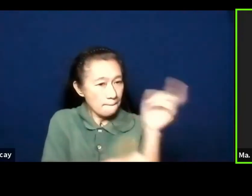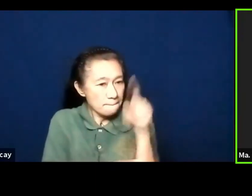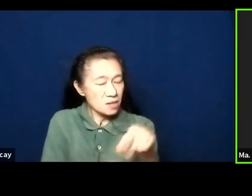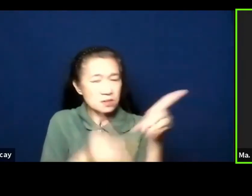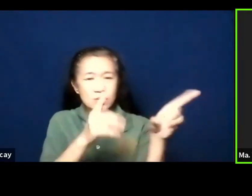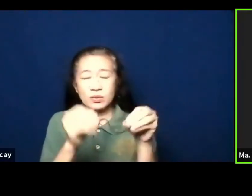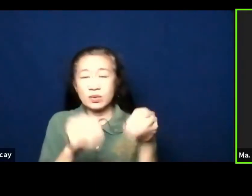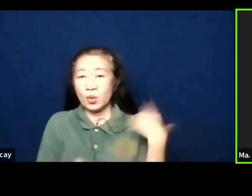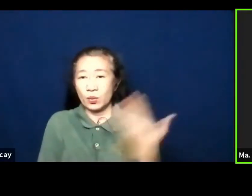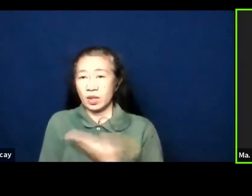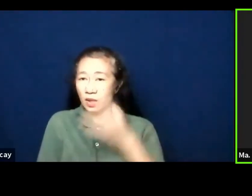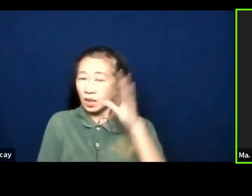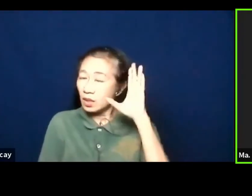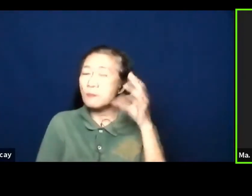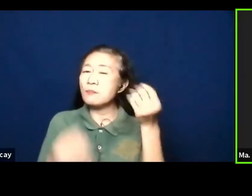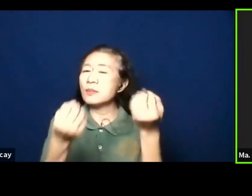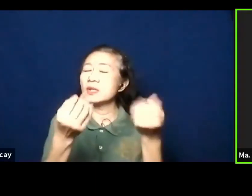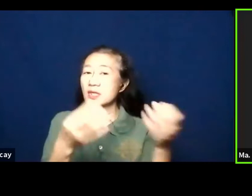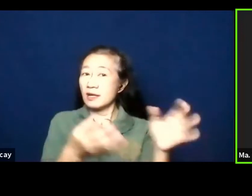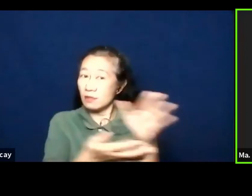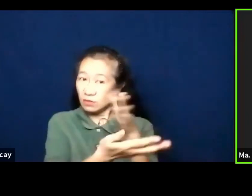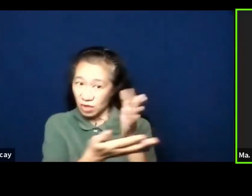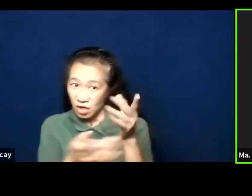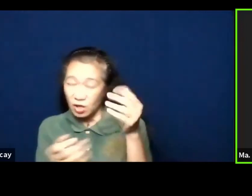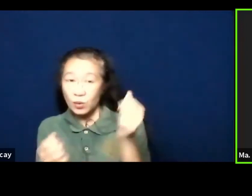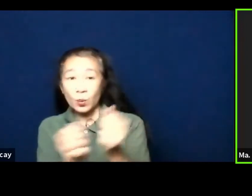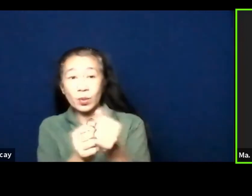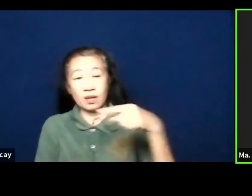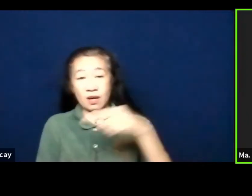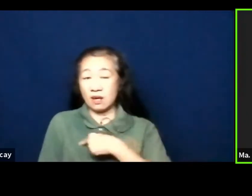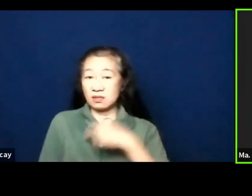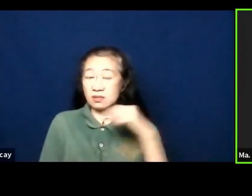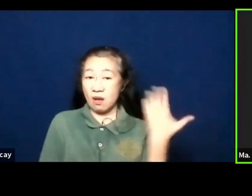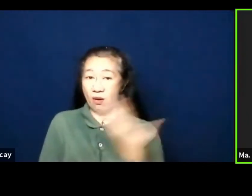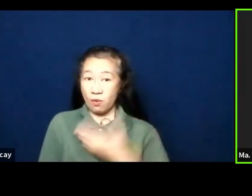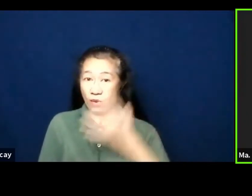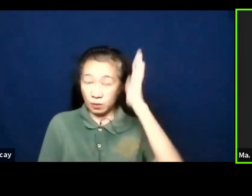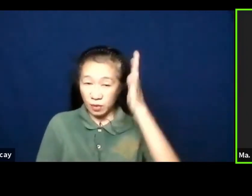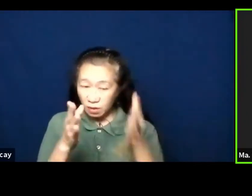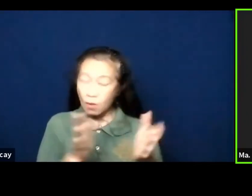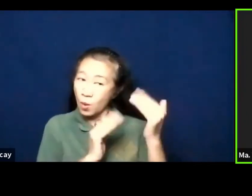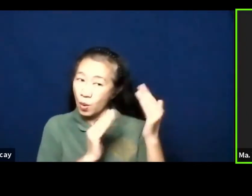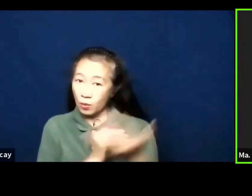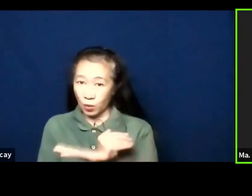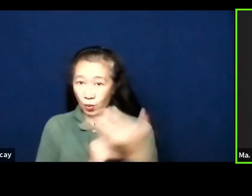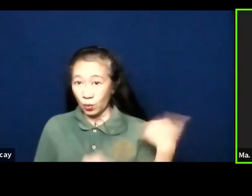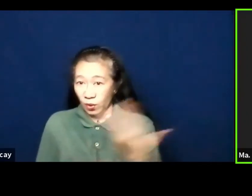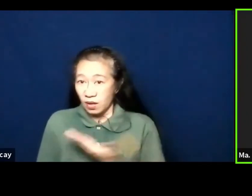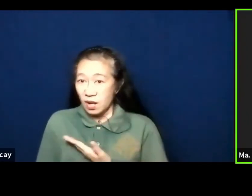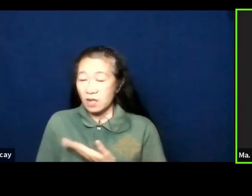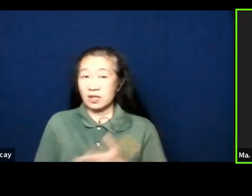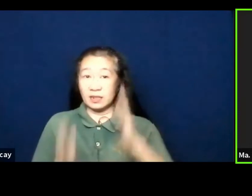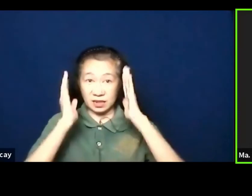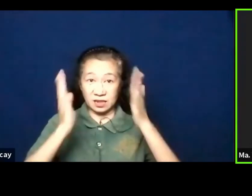gawin? Narinig natin, marami nang naibahagi sa atin ang ating resource person. Sana nakikinig tayong mabuti